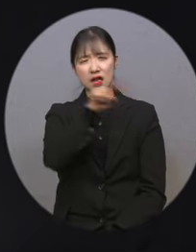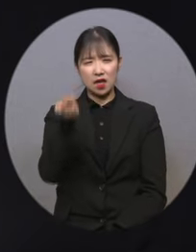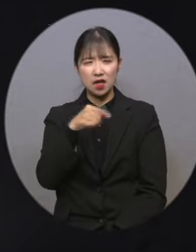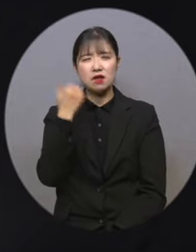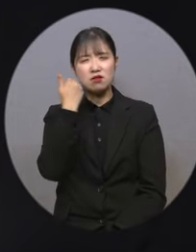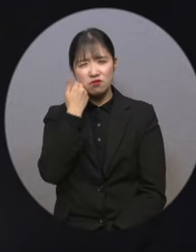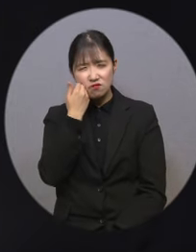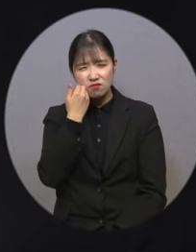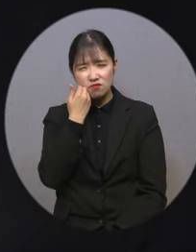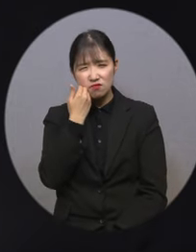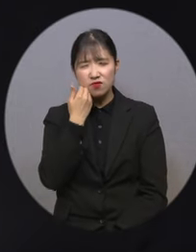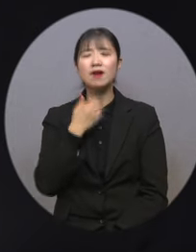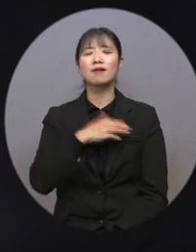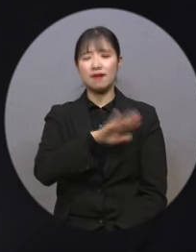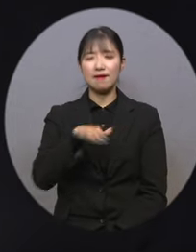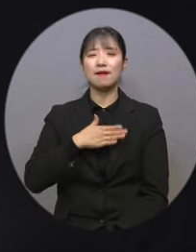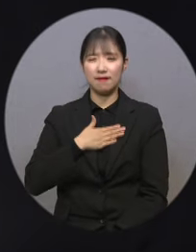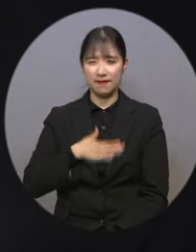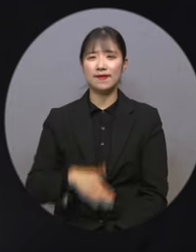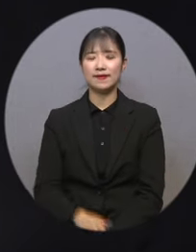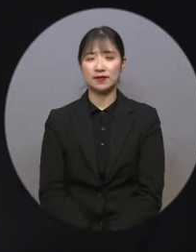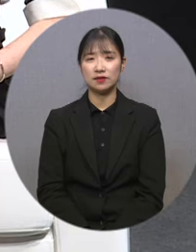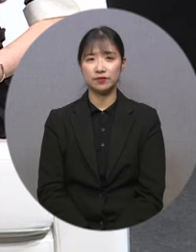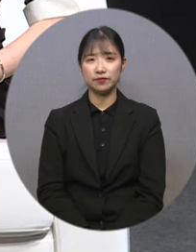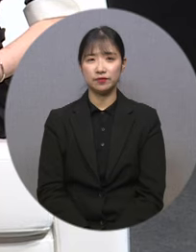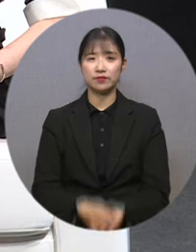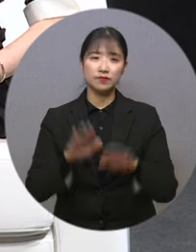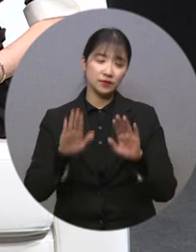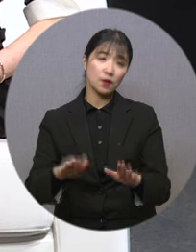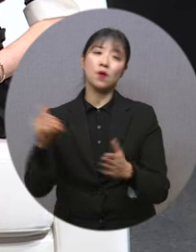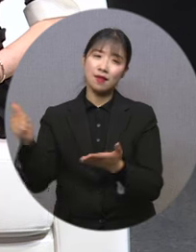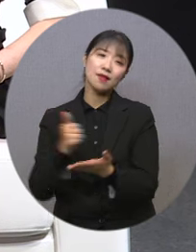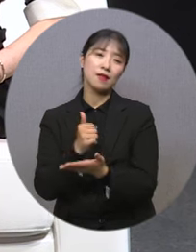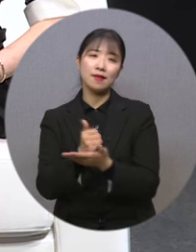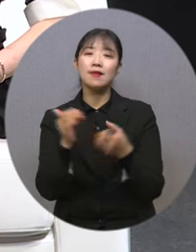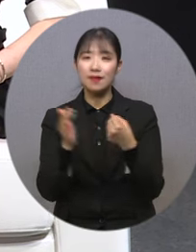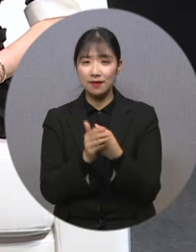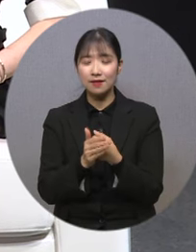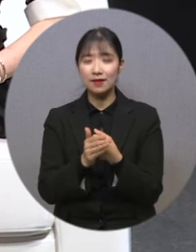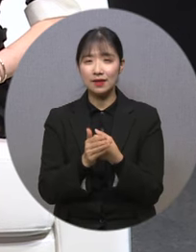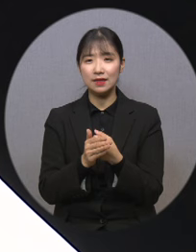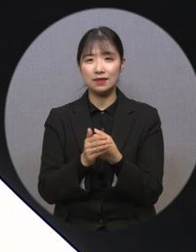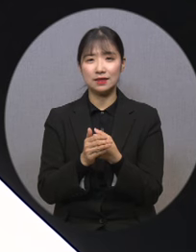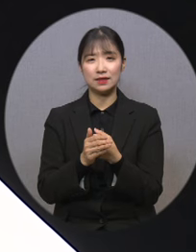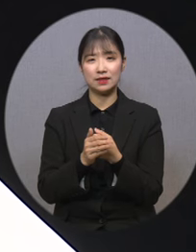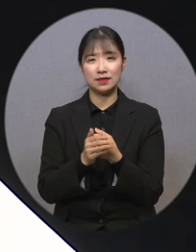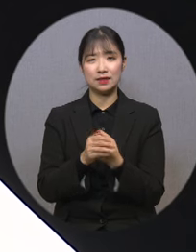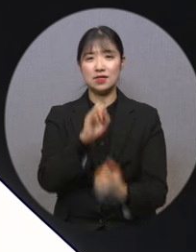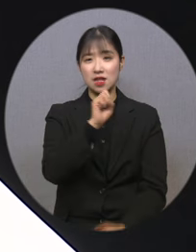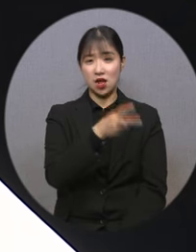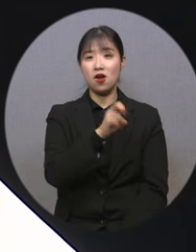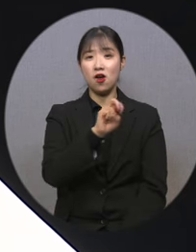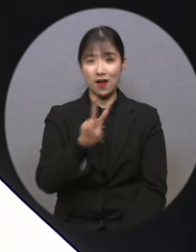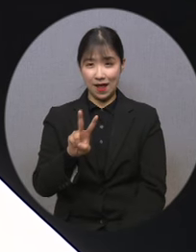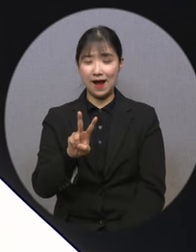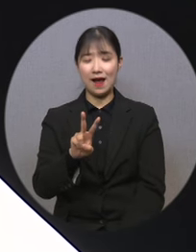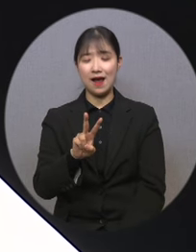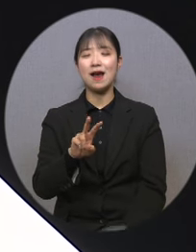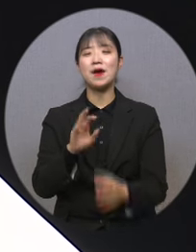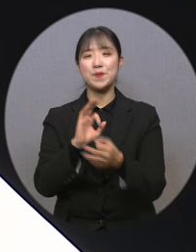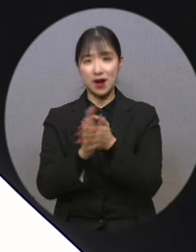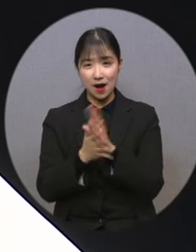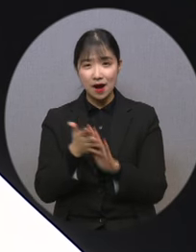있습니다. 다 알고 있어요. 오늘 나오신 김에. 예. 그 여야를